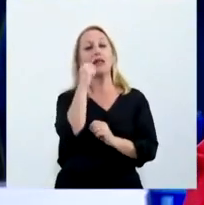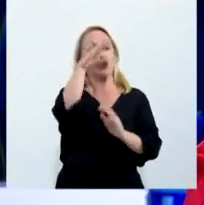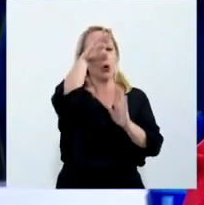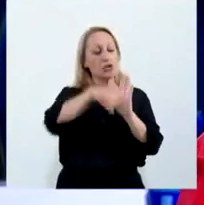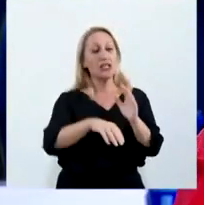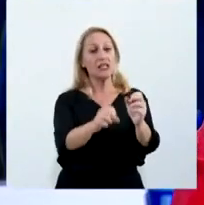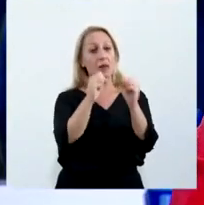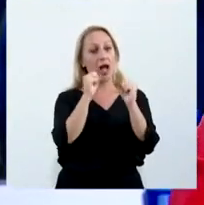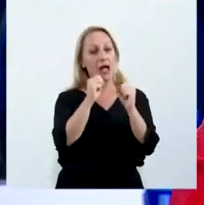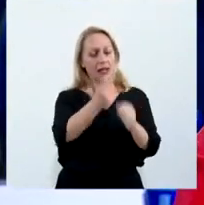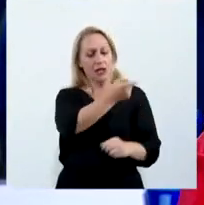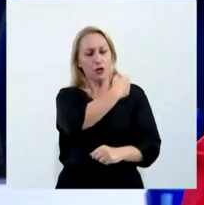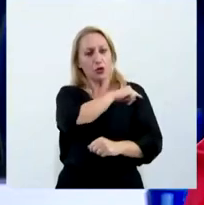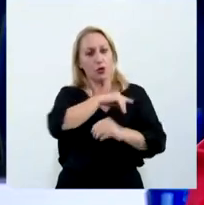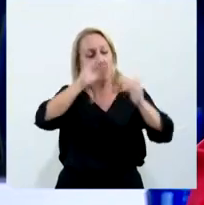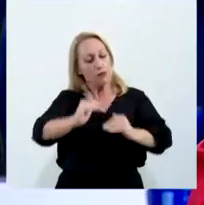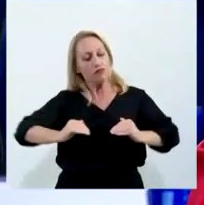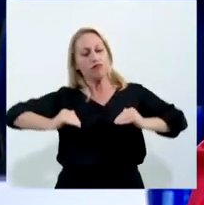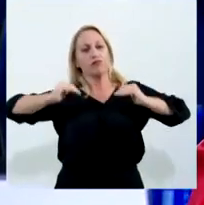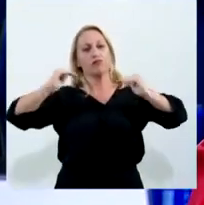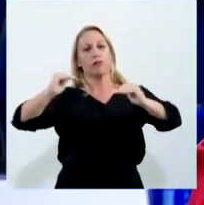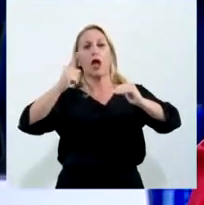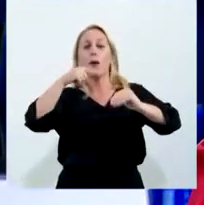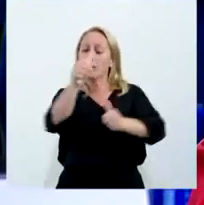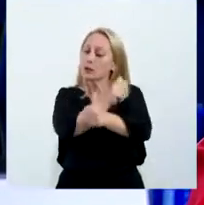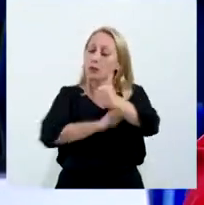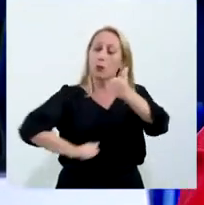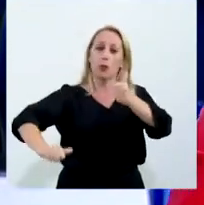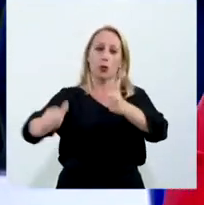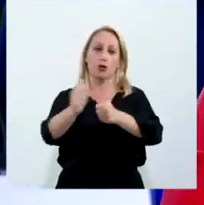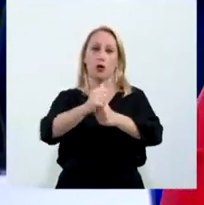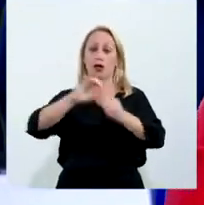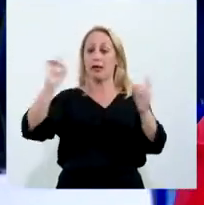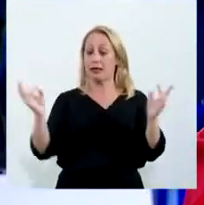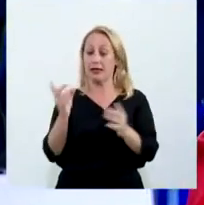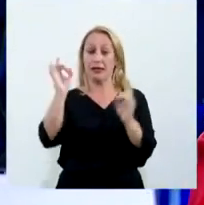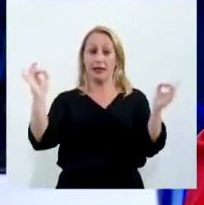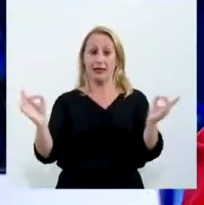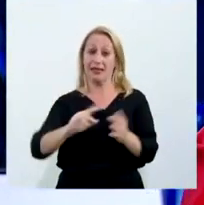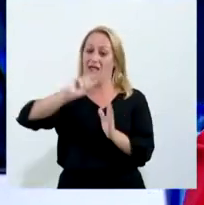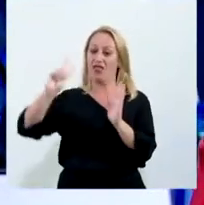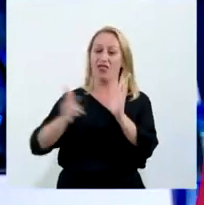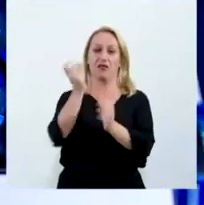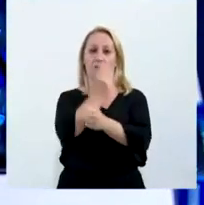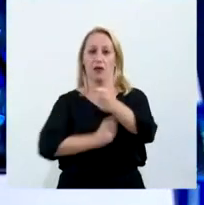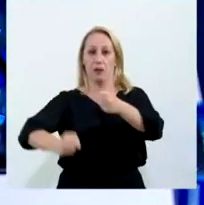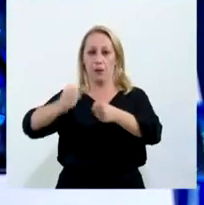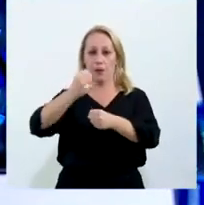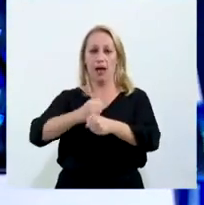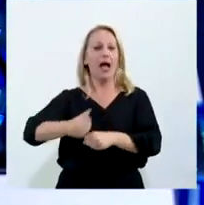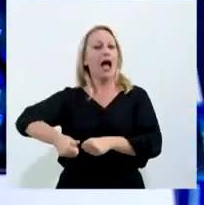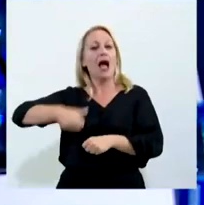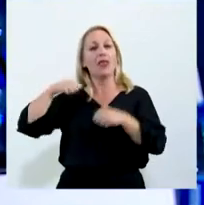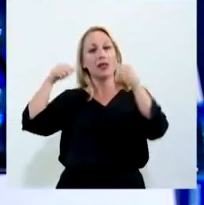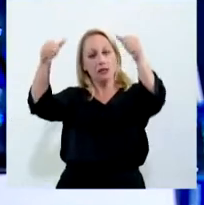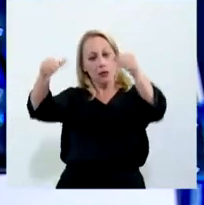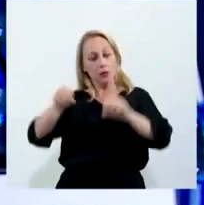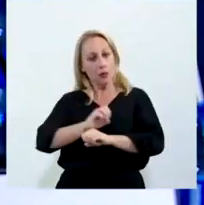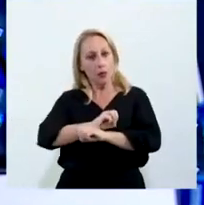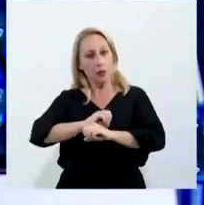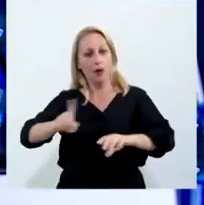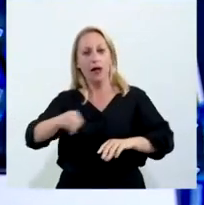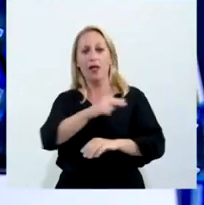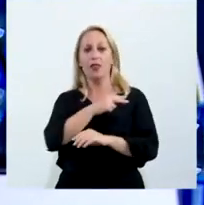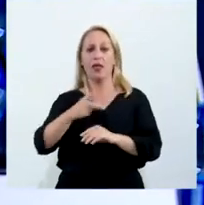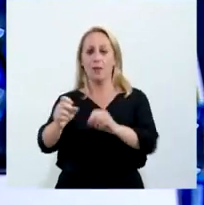είναι κεντρική προτεραιότητα της κυβέρνησης στη δεύτερη σας θητεία. Χθες στην ομιλία σας ανακοινώσατε μέτρα ενίσχυσης